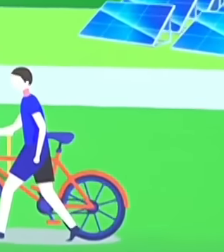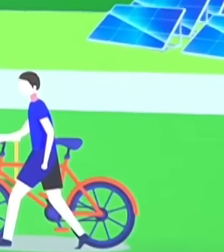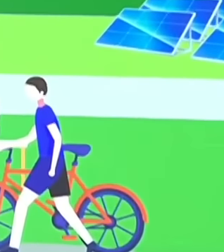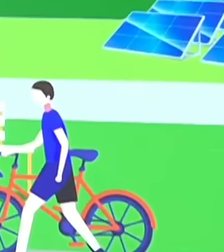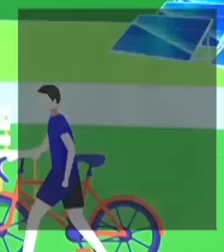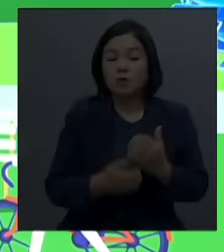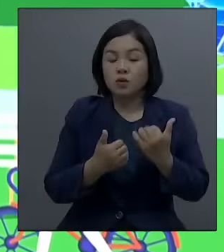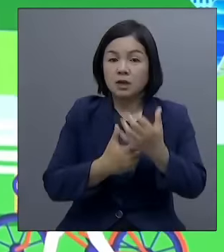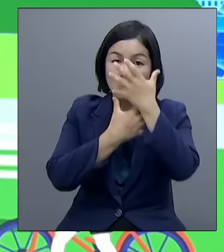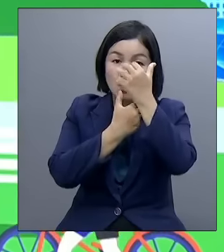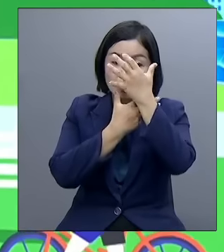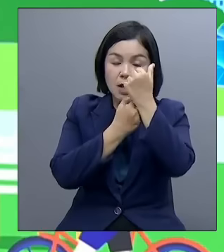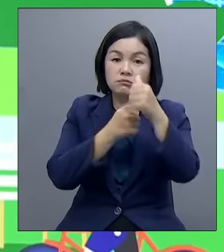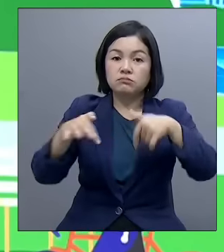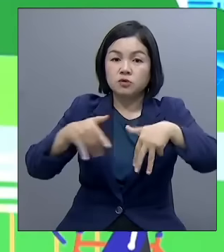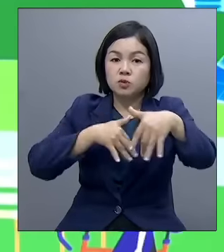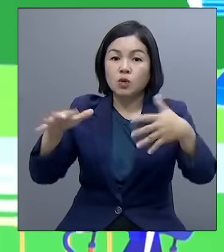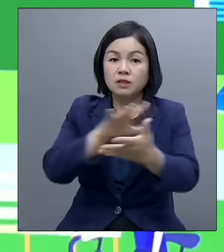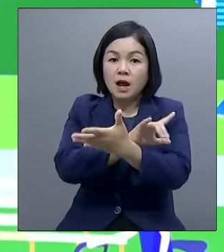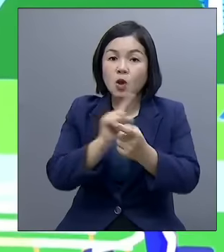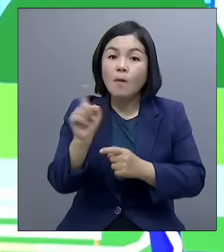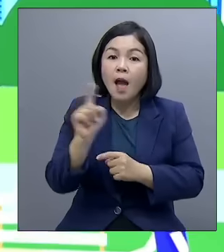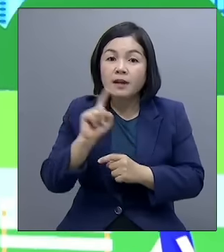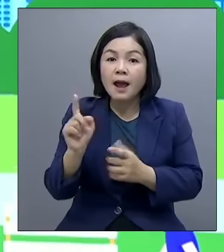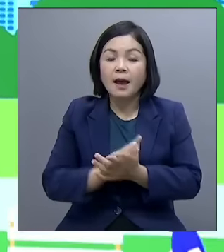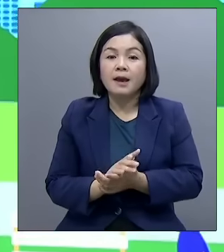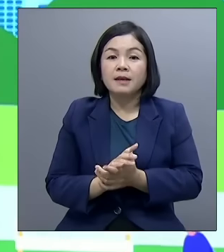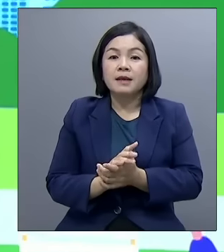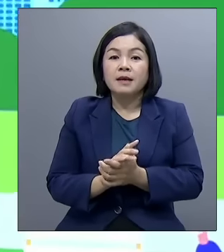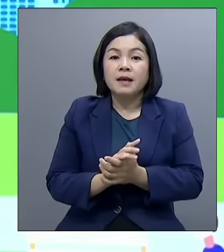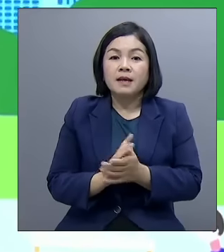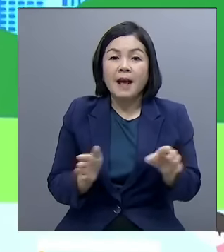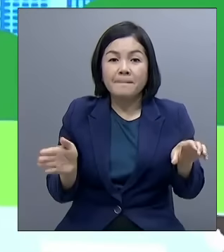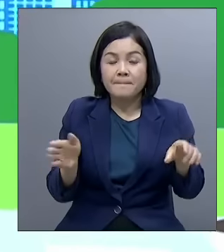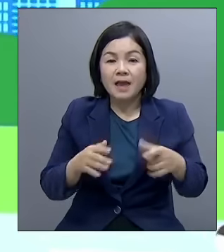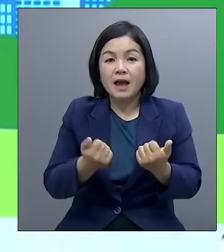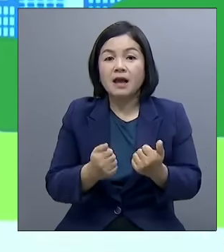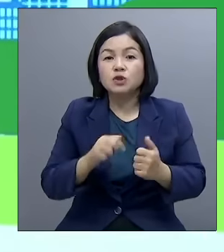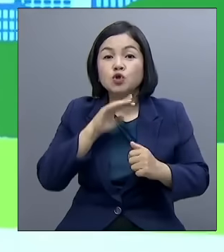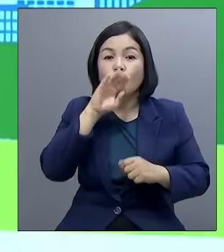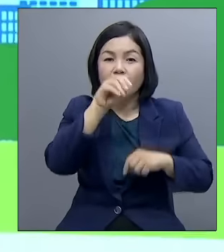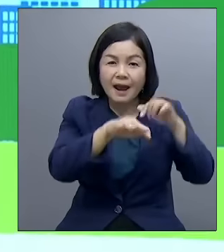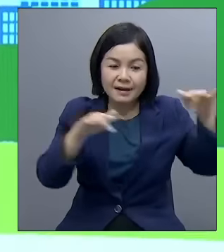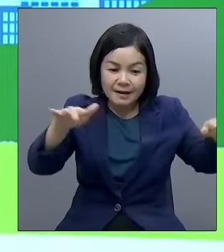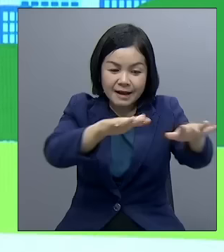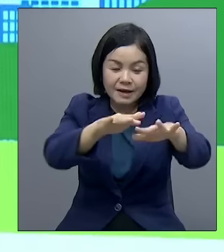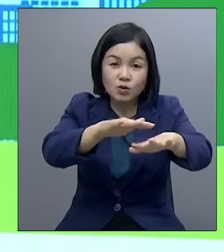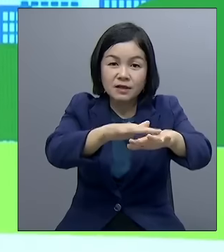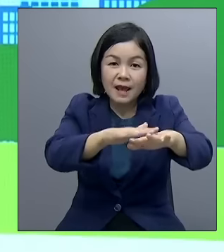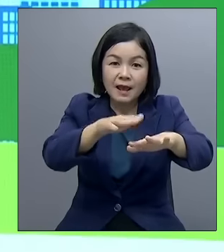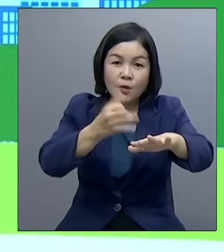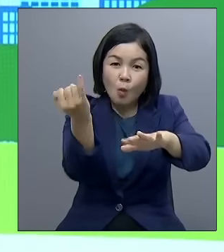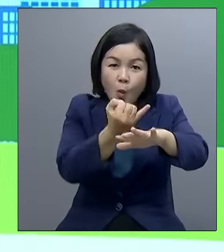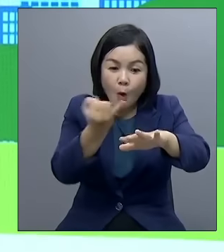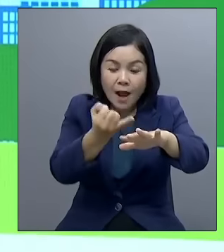กำลังเป็นไวรัลในตอนนี้เลยนะคะสำหรับศิลปะฝาท่อบริเวณถนนราชดำริเพลินจิตและสีลมคุณผู้ชมท่านใดไปถ่ายรู